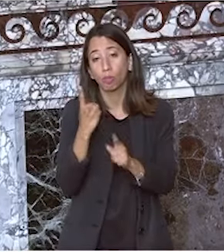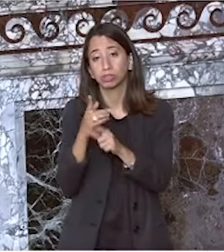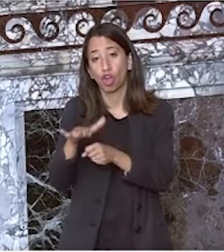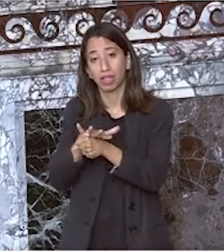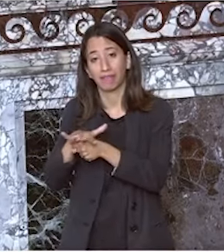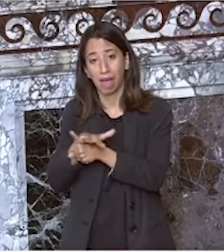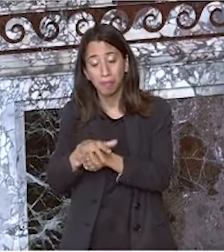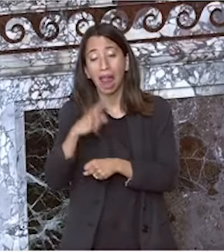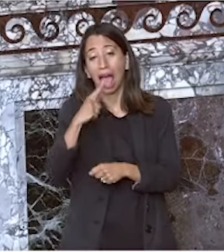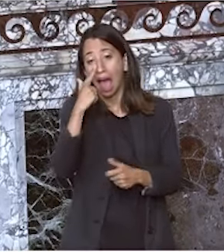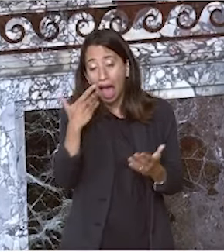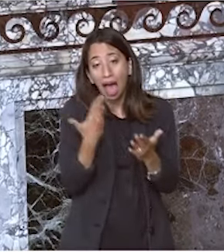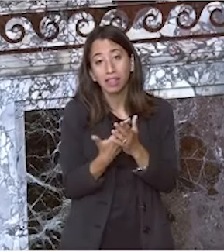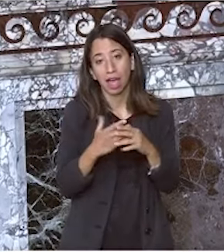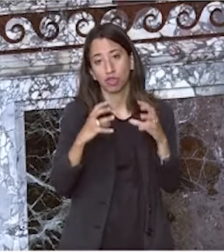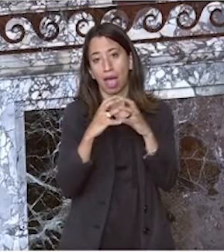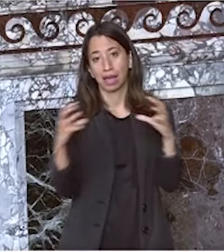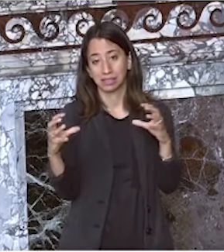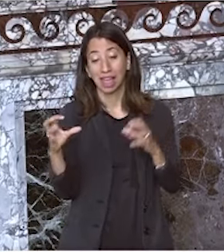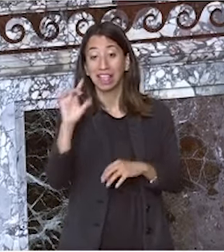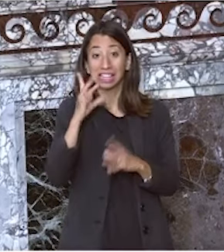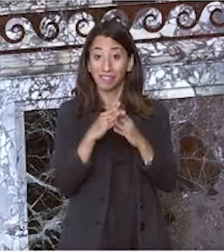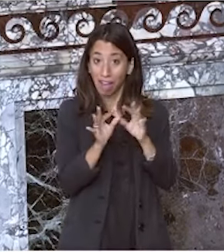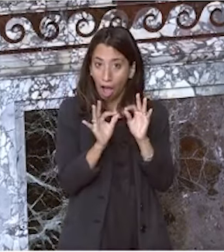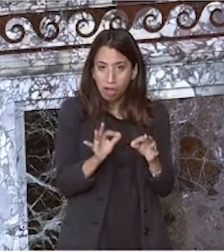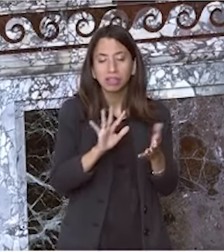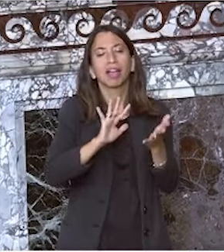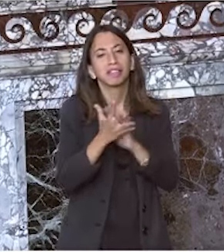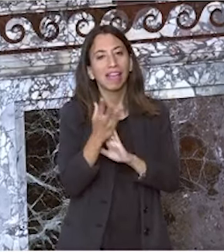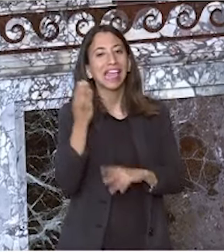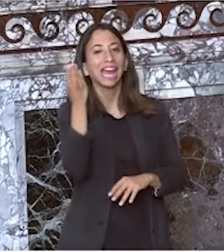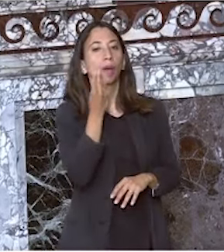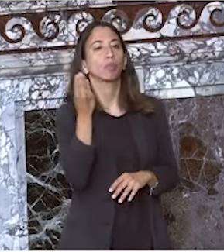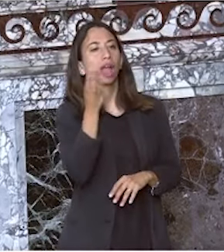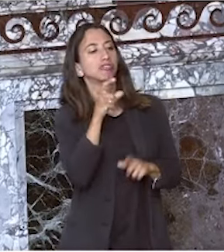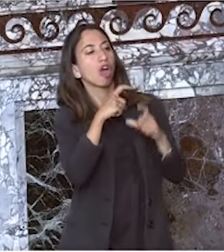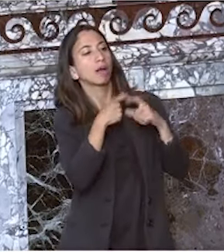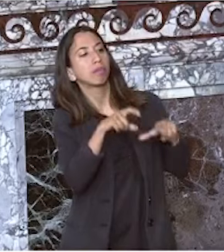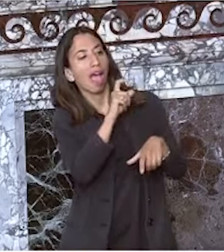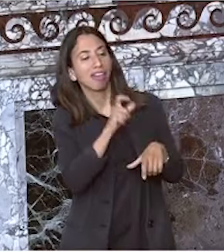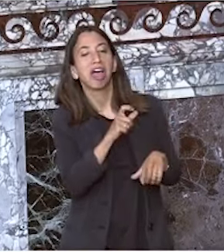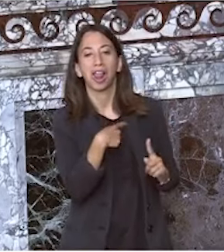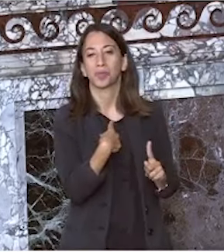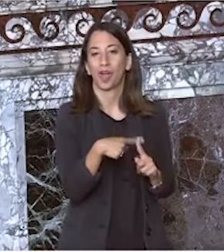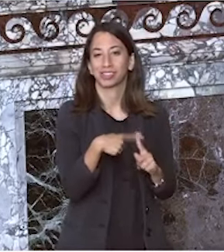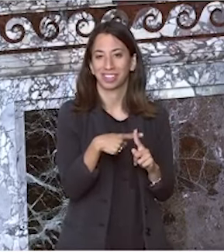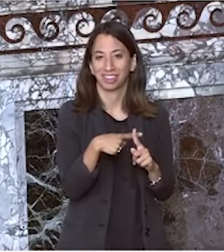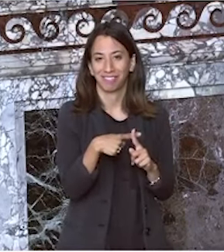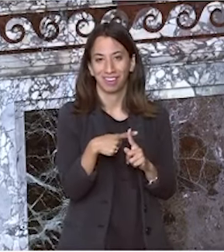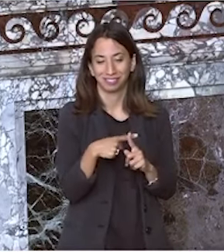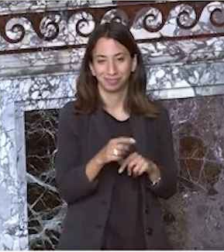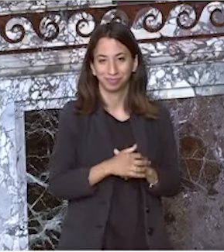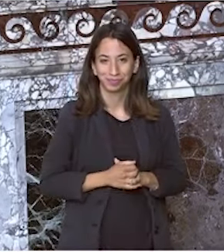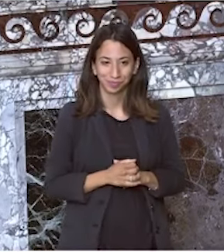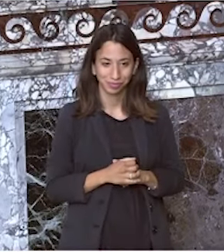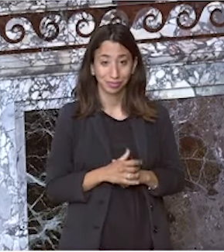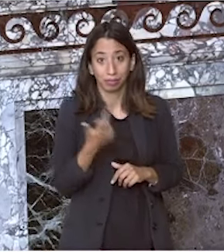banche potranno migliorare i rapporti con i risparmiatori e la reputazione, che rappresentano il loro capitale più